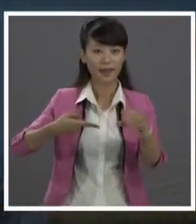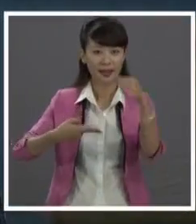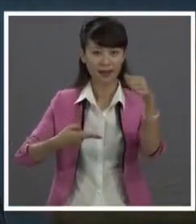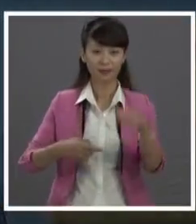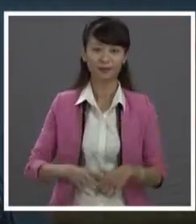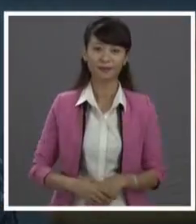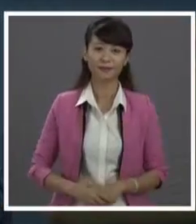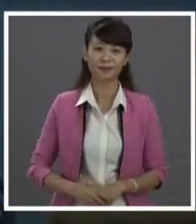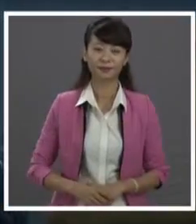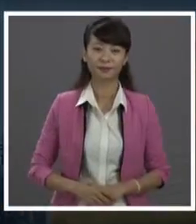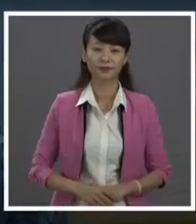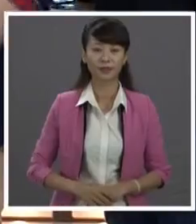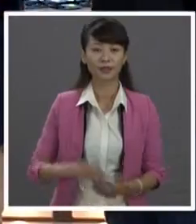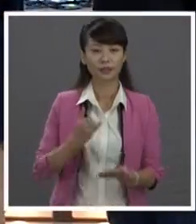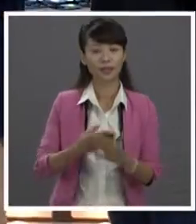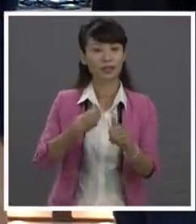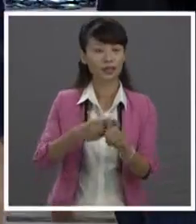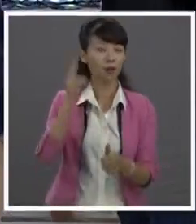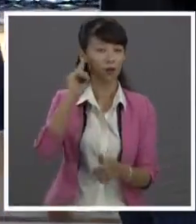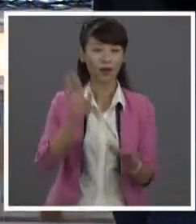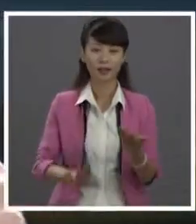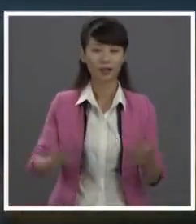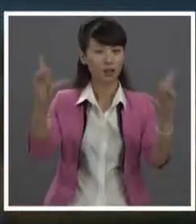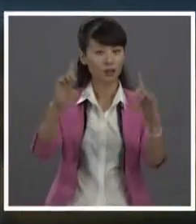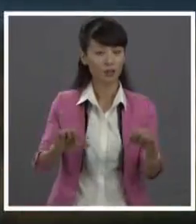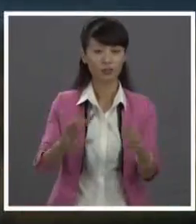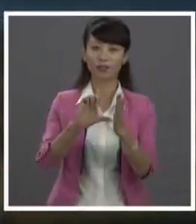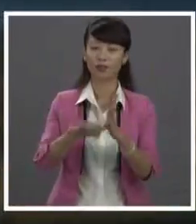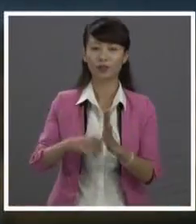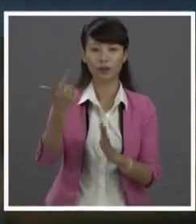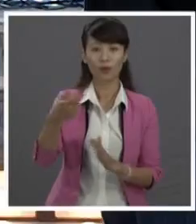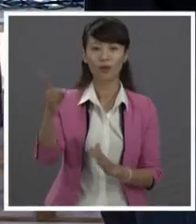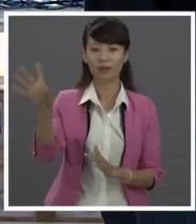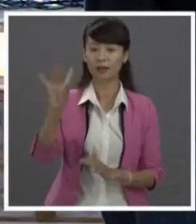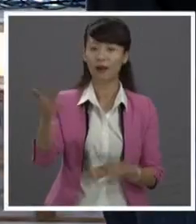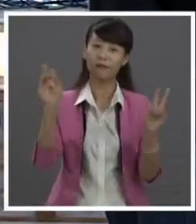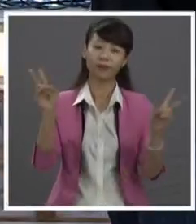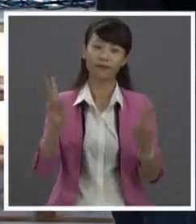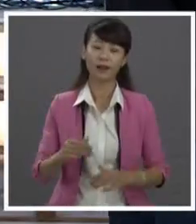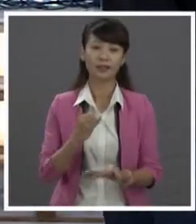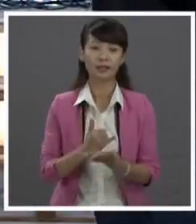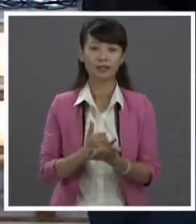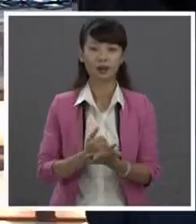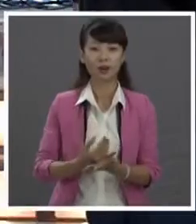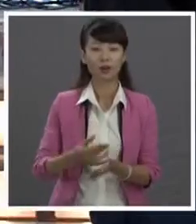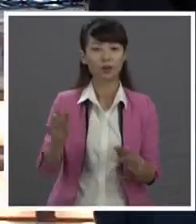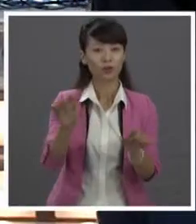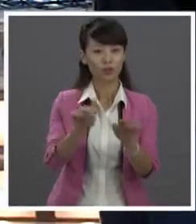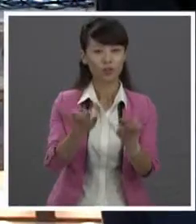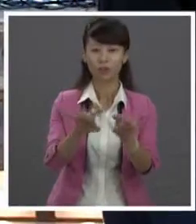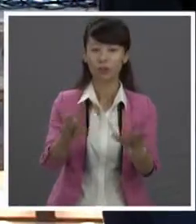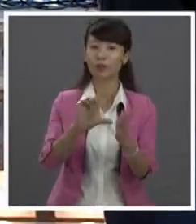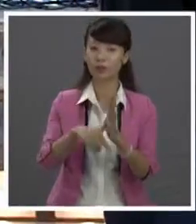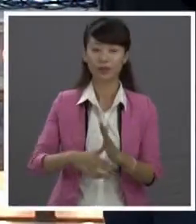他学的还真挺像的，所以就是在教聋孩子认知的时候是有一套方法的。那我们在讲食物的时候，一定要拿这个食物给他